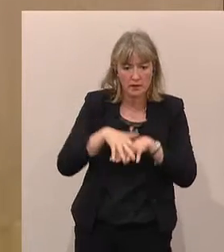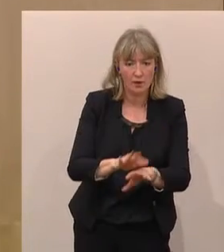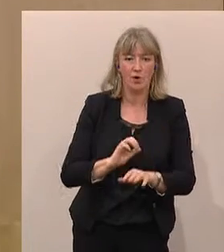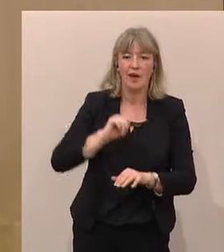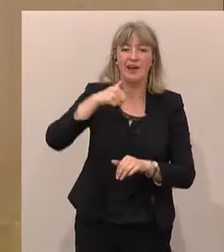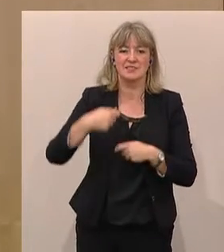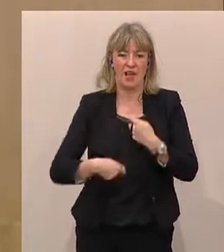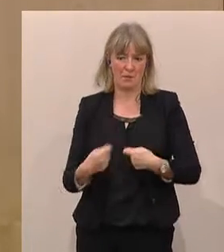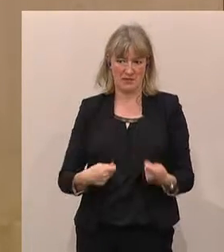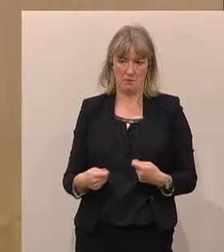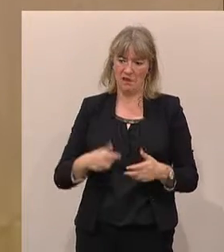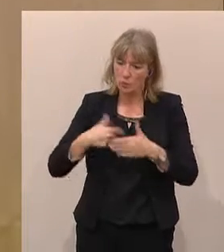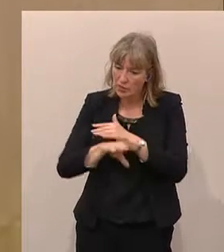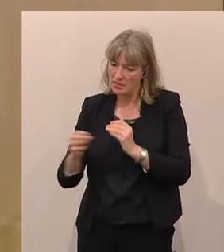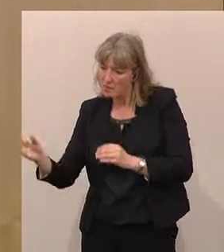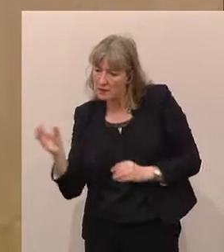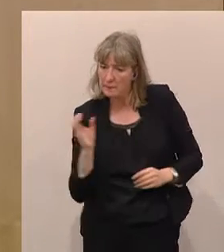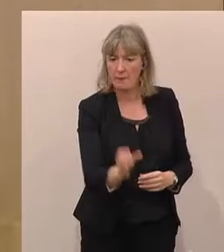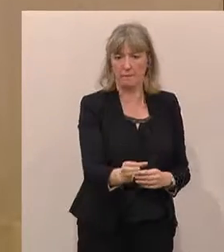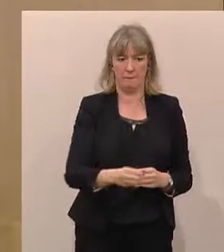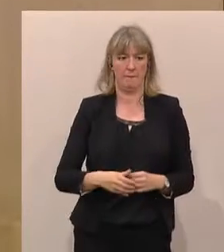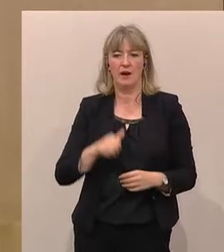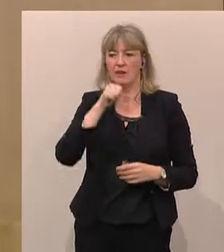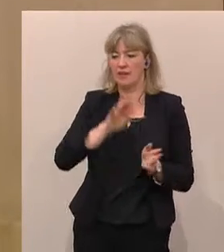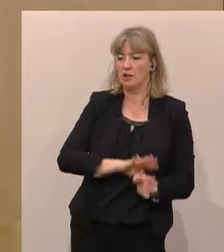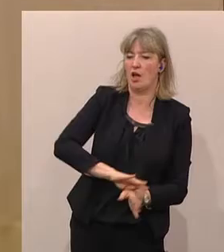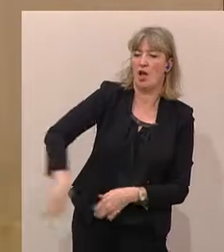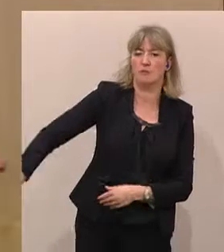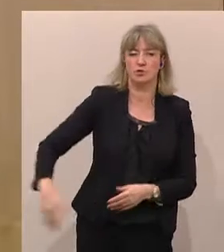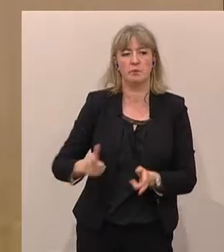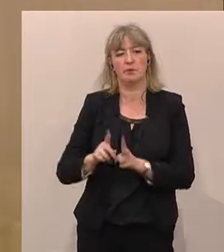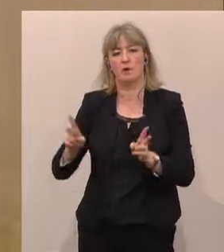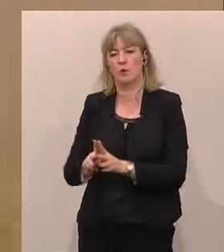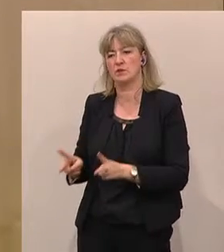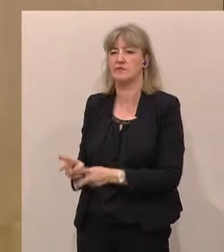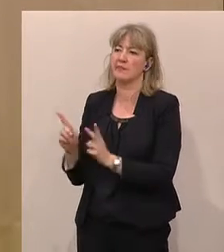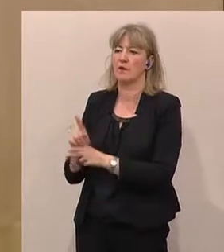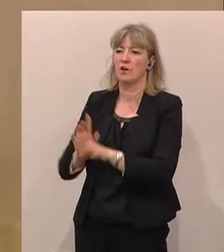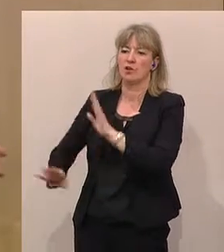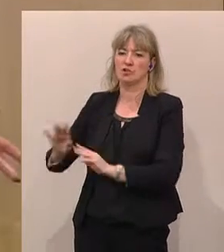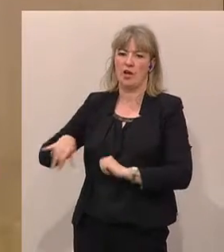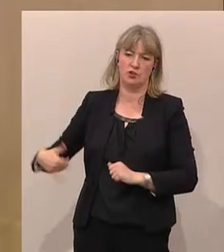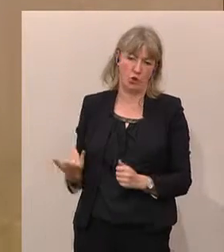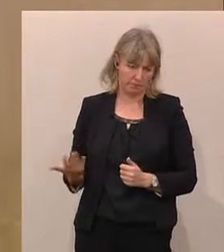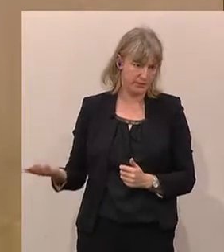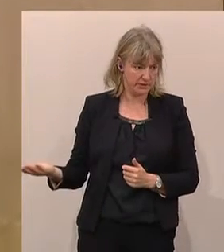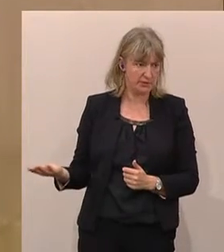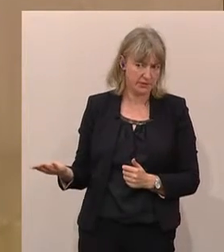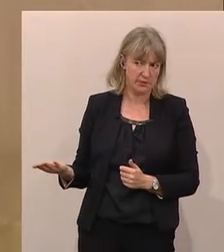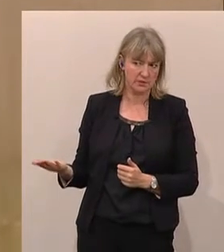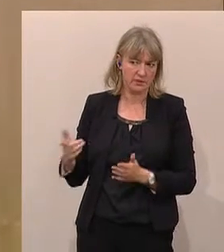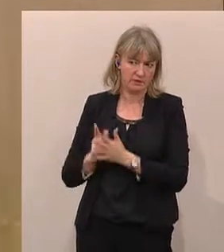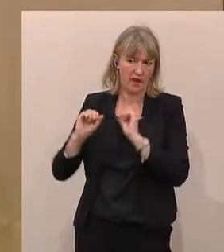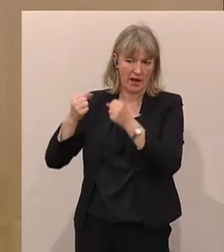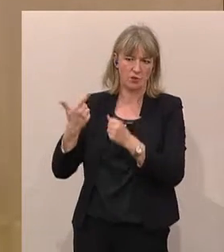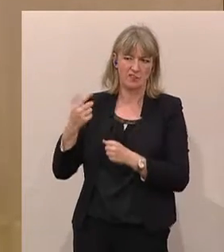ersten Arbeitsmarkt, in die Unternehmen und nicht Abschiebung in kurzfristige Scheinjobs, wie wir dies mit der